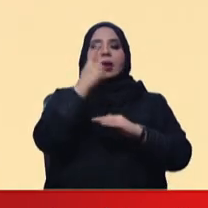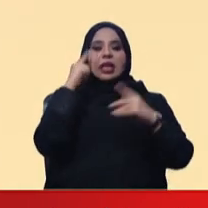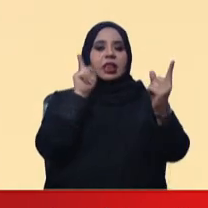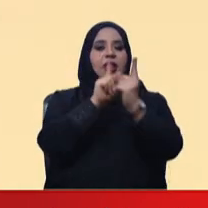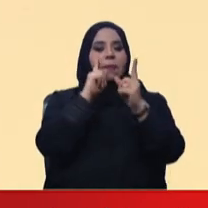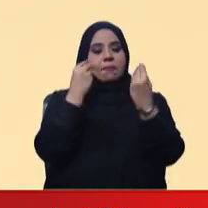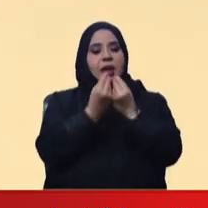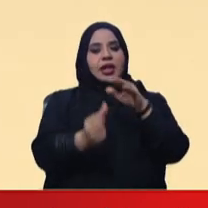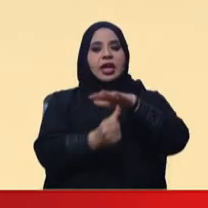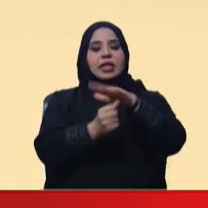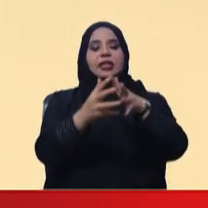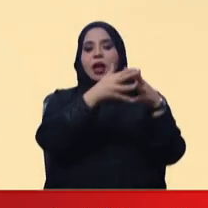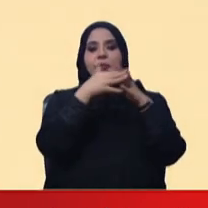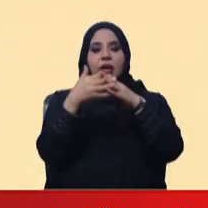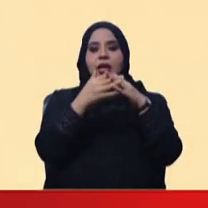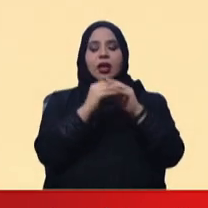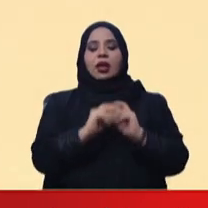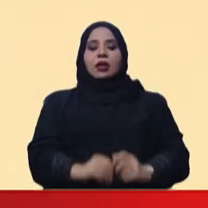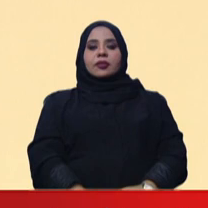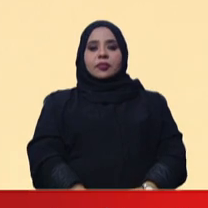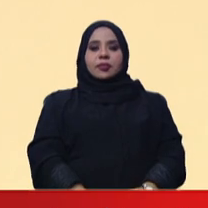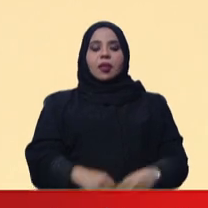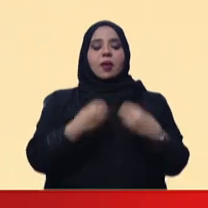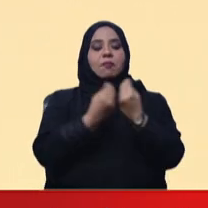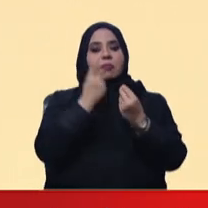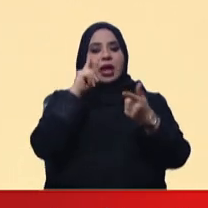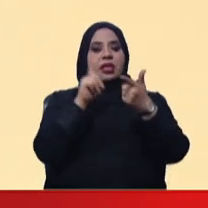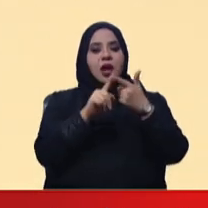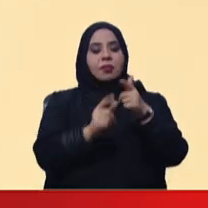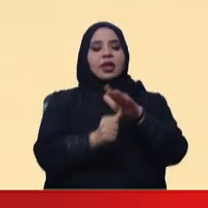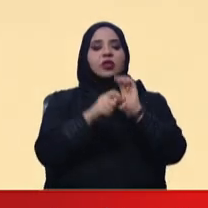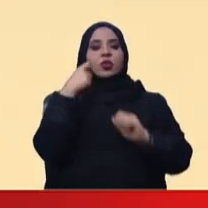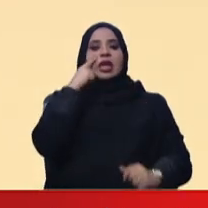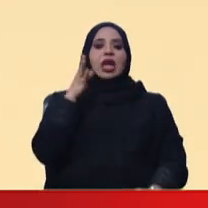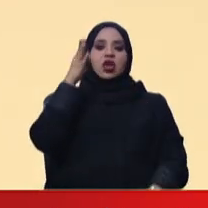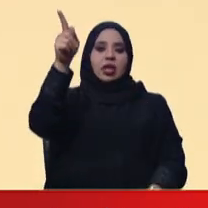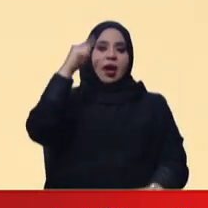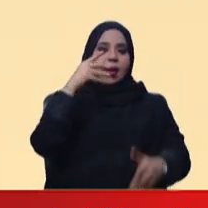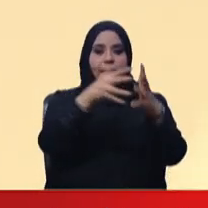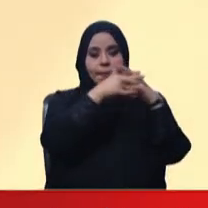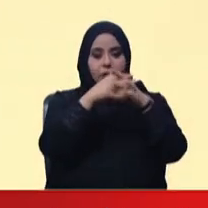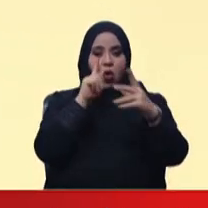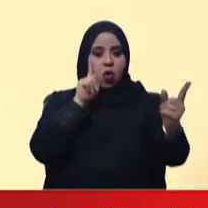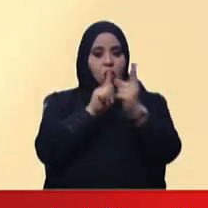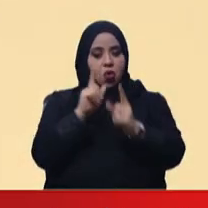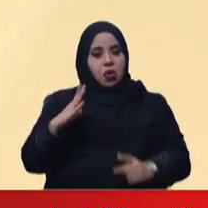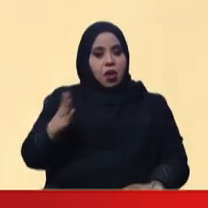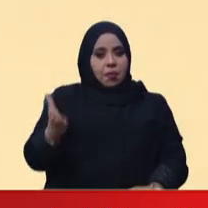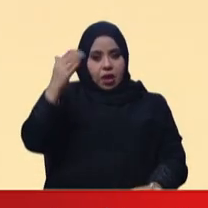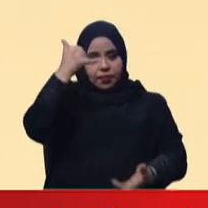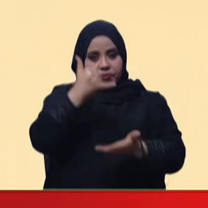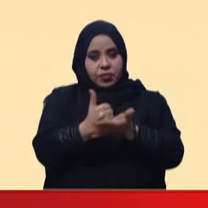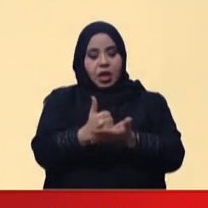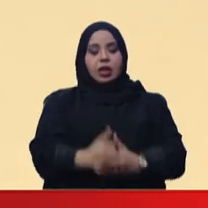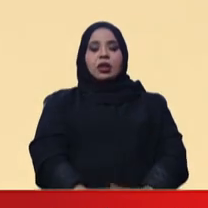ترامب ونائب الرئيس مايك بينس ووزير الخارجية مايك بومبيو ووزير الدفاع مايك إسبر. لعل